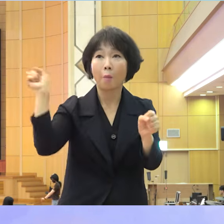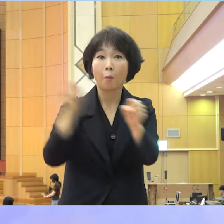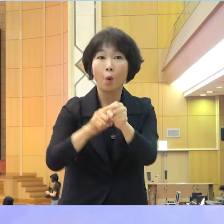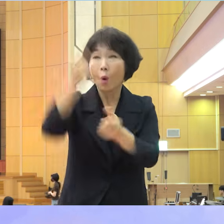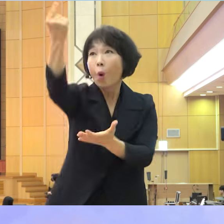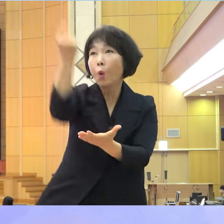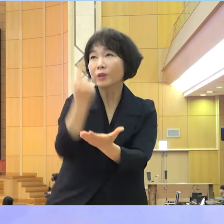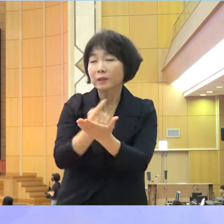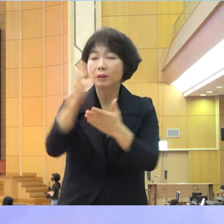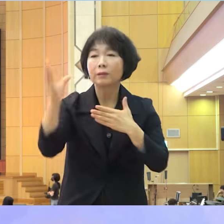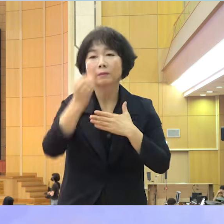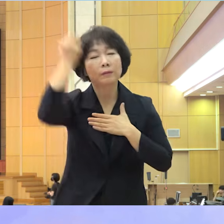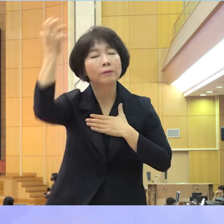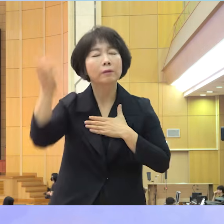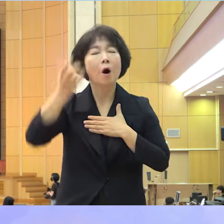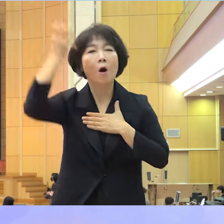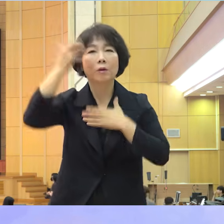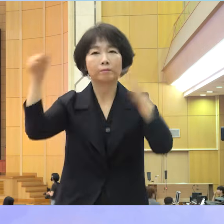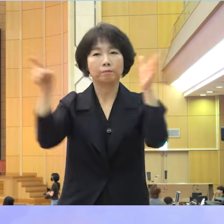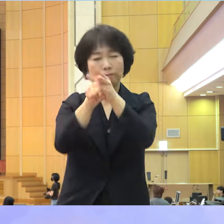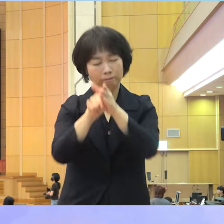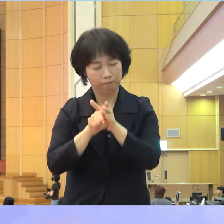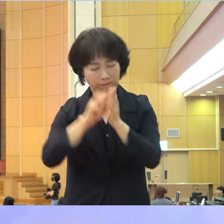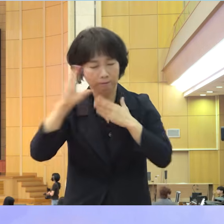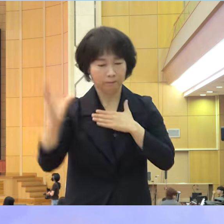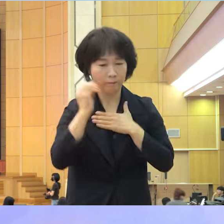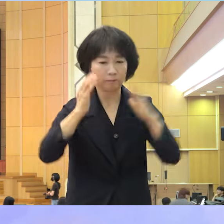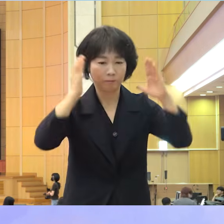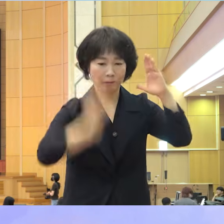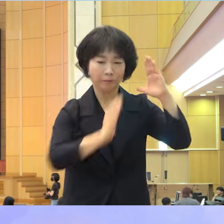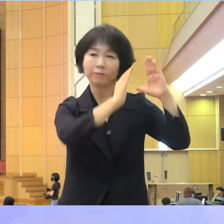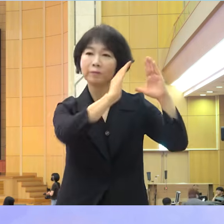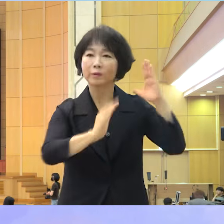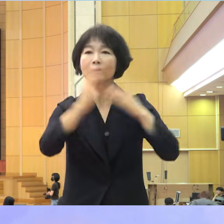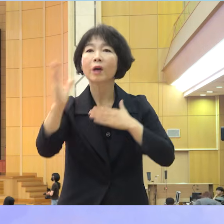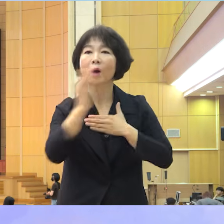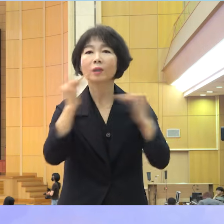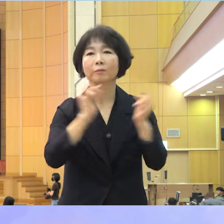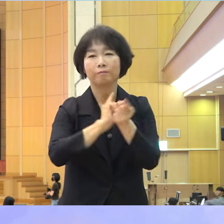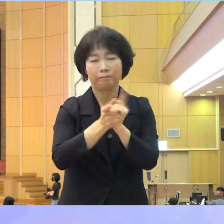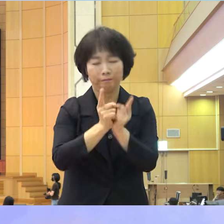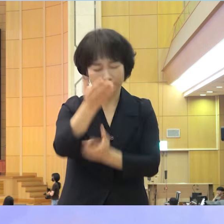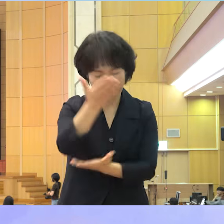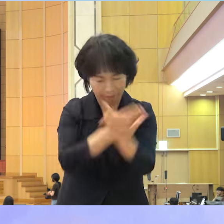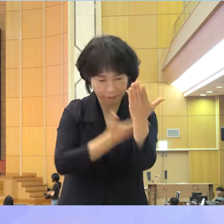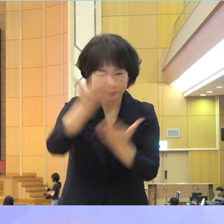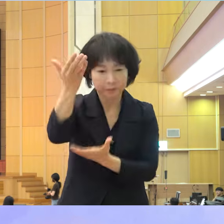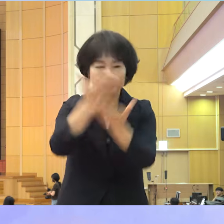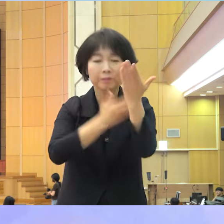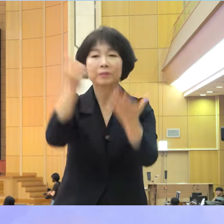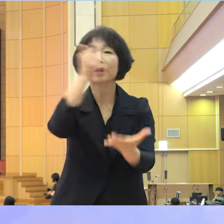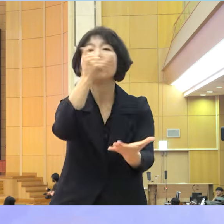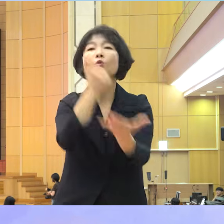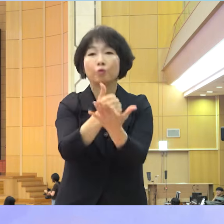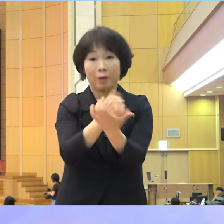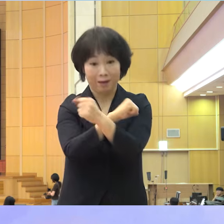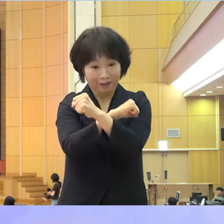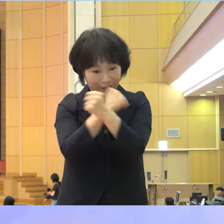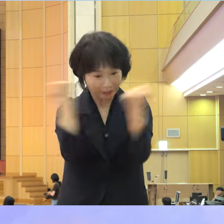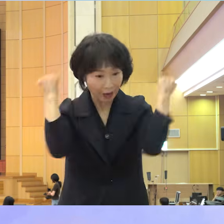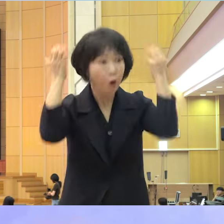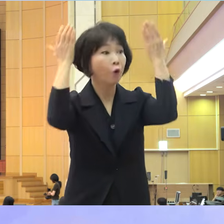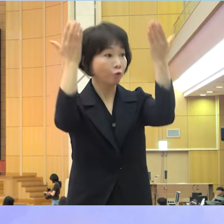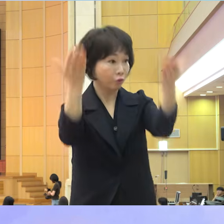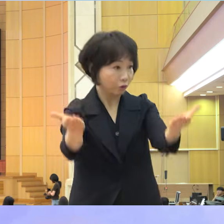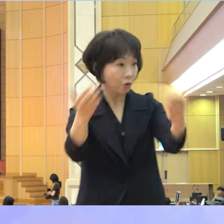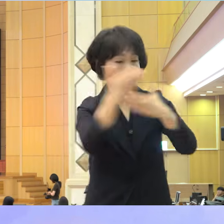자를 심판하러 오시리라. 성령을 믿사오며 거룩한 공예와 성도가 서로 교통하는 것과